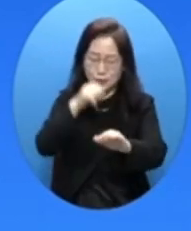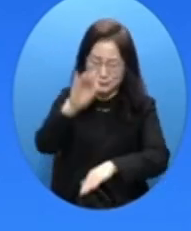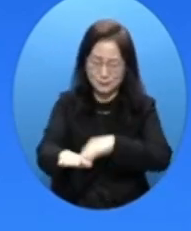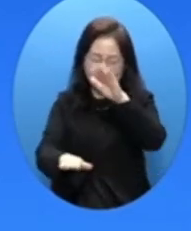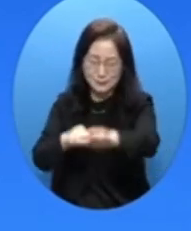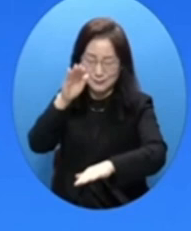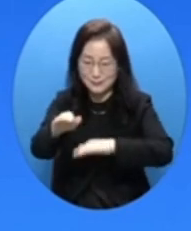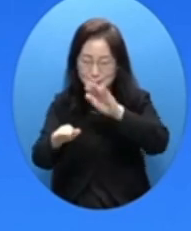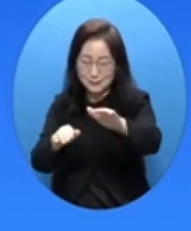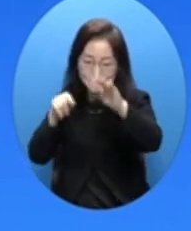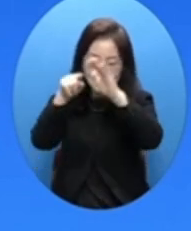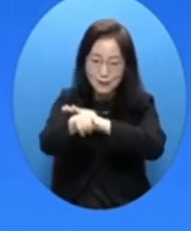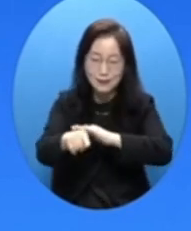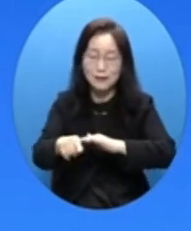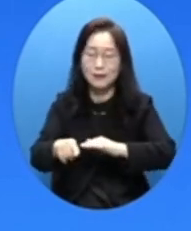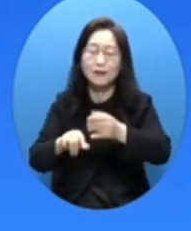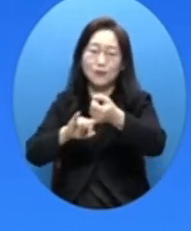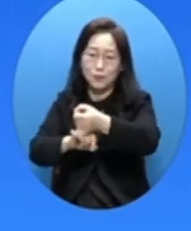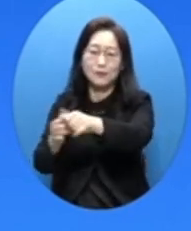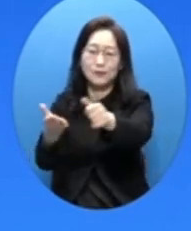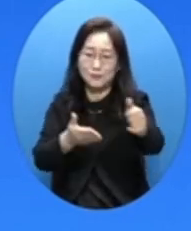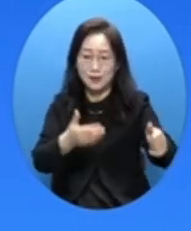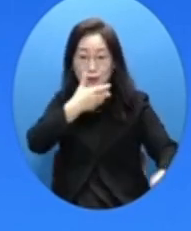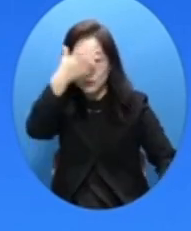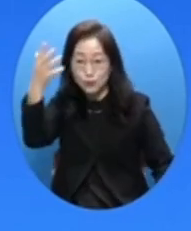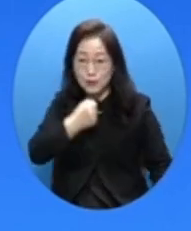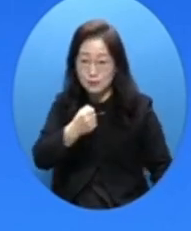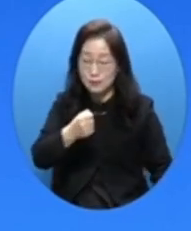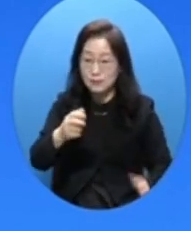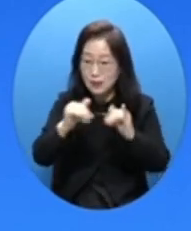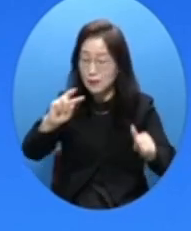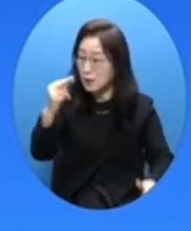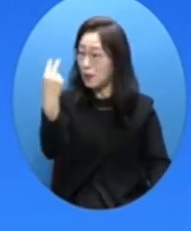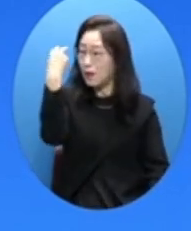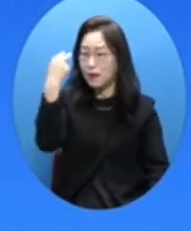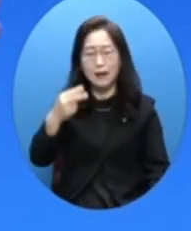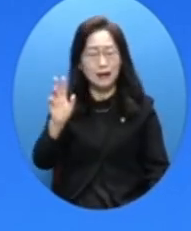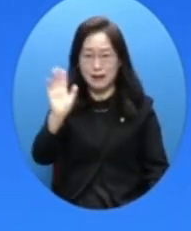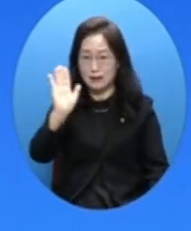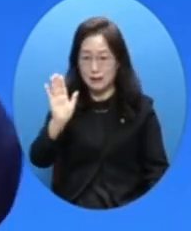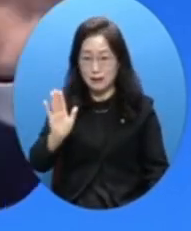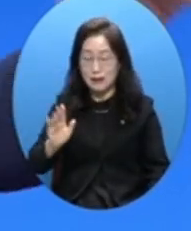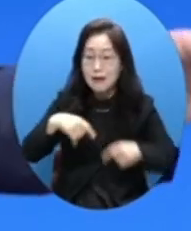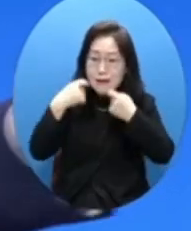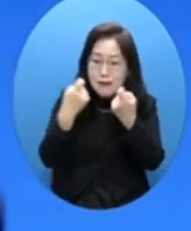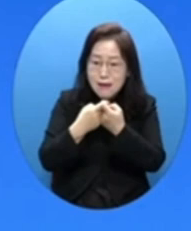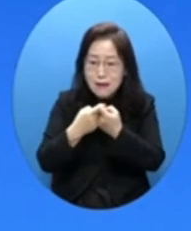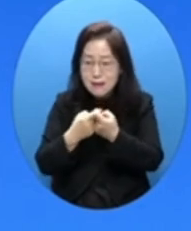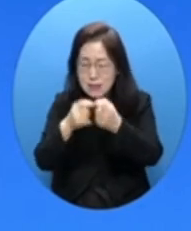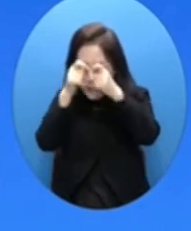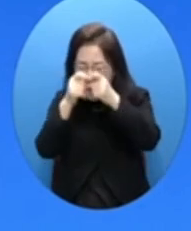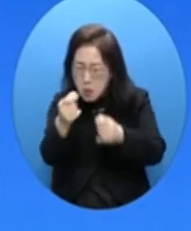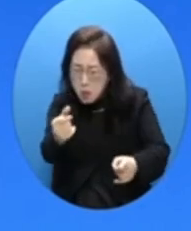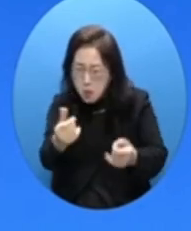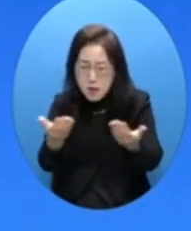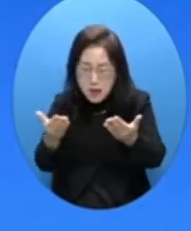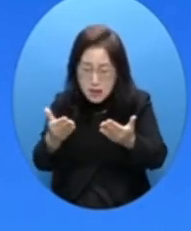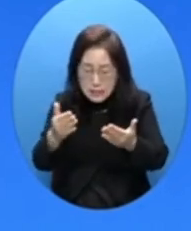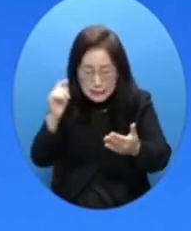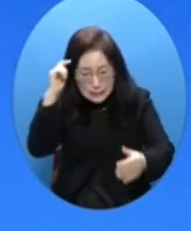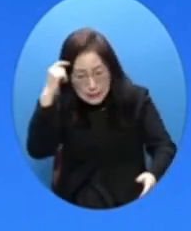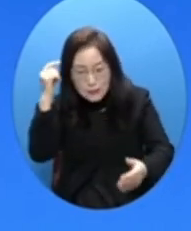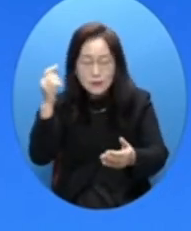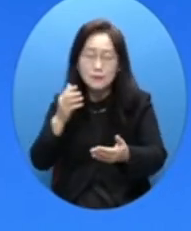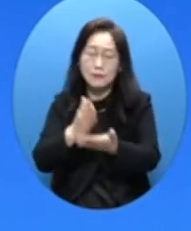전진 또 전진 나가야 되는 것입니다 꿈꾸는 사람은 뒤를 돌아보지 않습니다 꿈꾸는 사람 사상에서 신경을 빼앗기지 않습니다 꿈꾸는